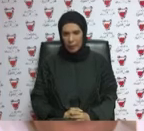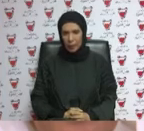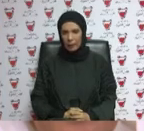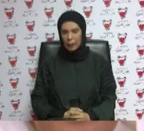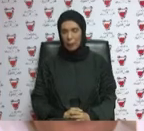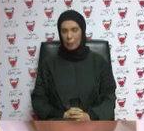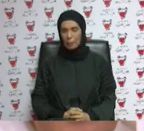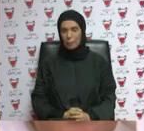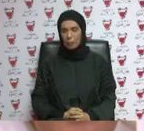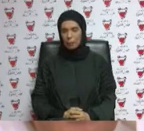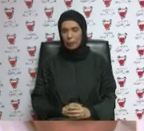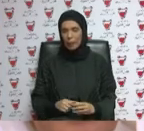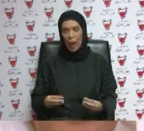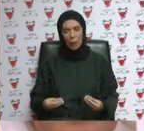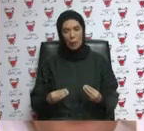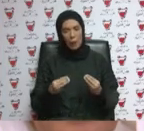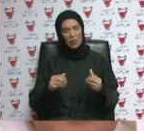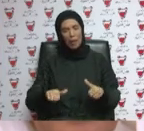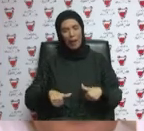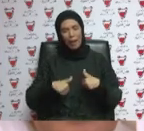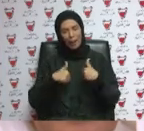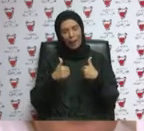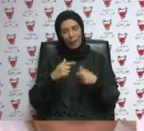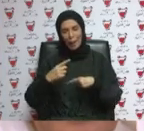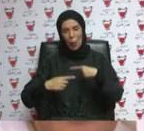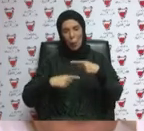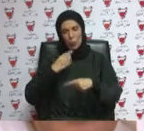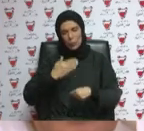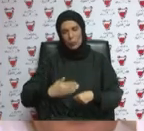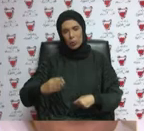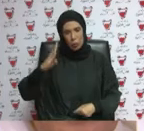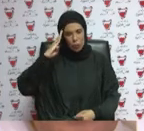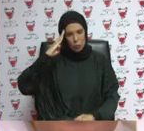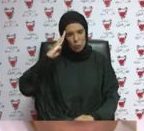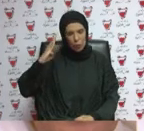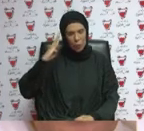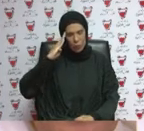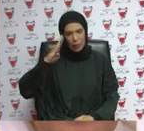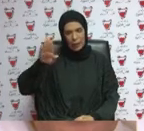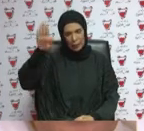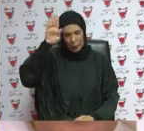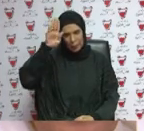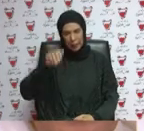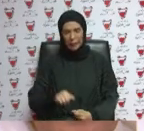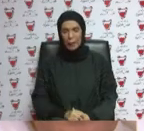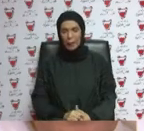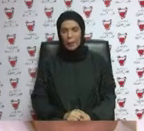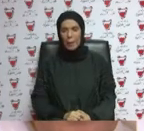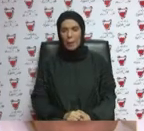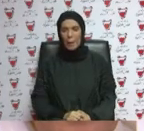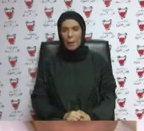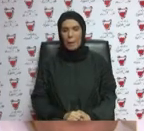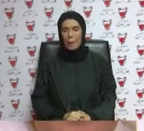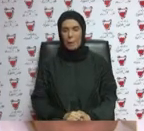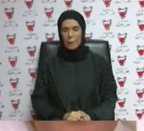الحركة المعيشة تكون في استدامة. فشكرا لك سيدي جلالة الملك. النظرة